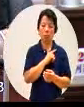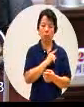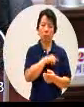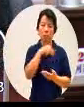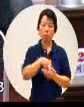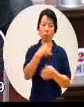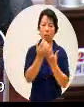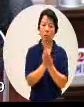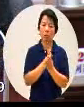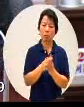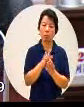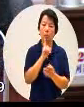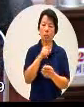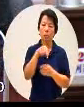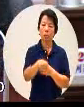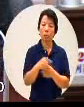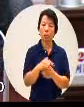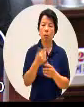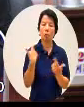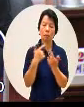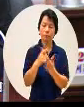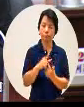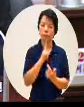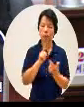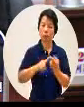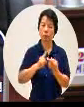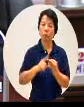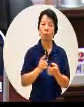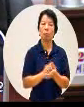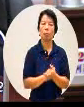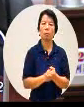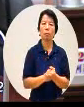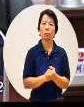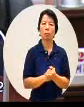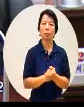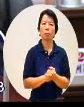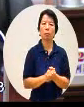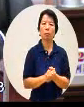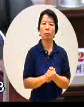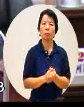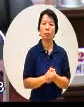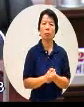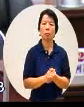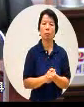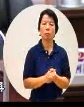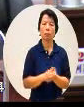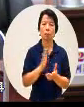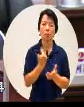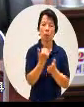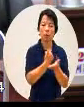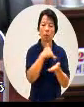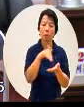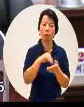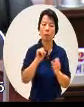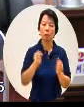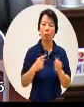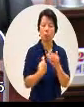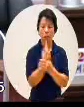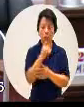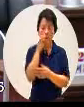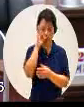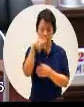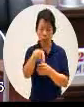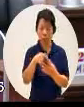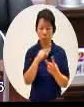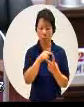講市政府自己的稅收自由這是合理的嘛對不對看觀察當然是合理但是但是預算的觀察不是只有看單